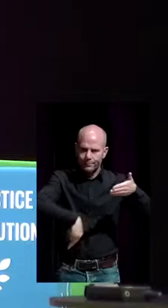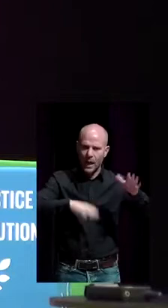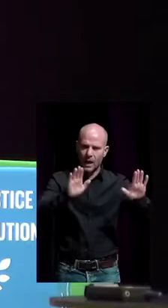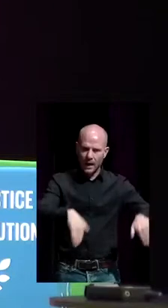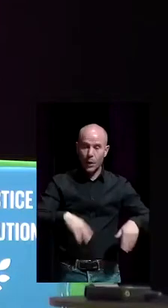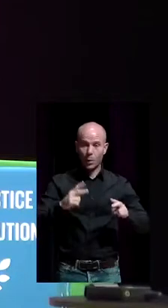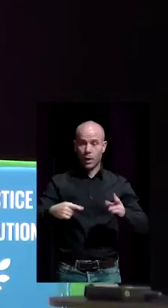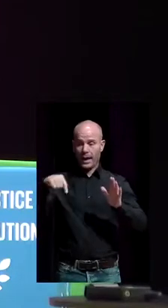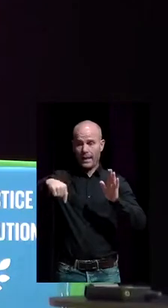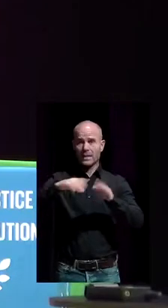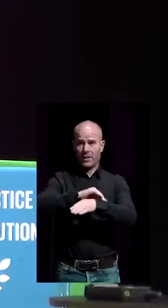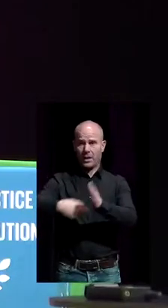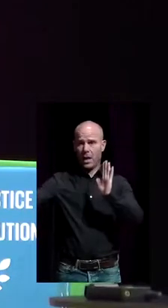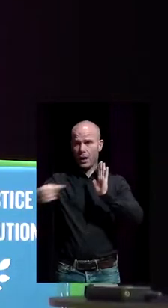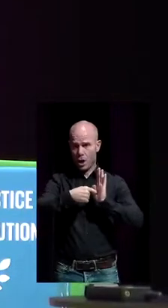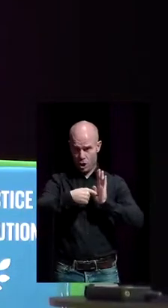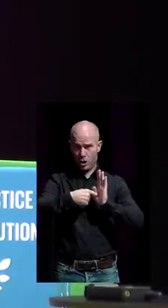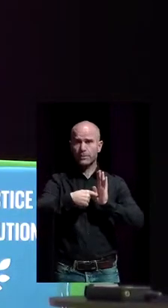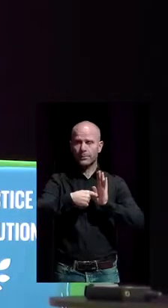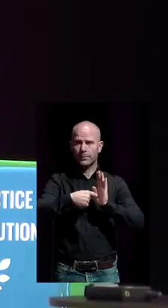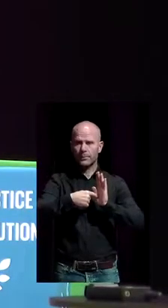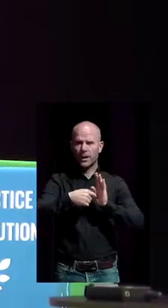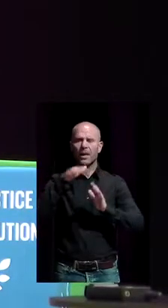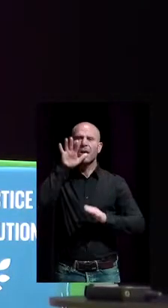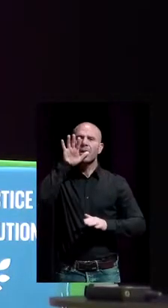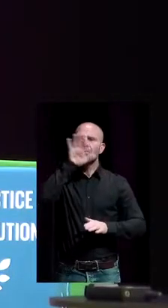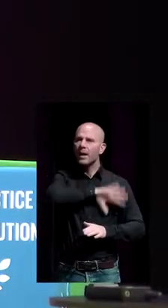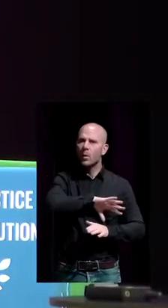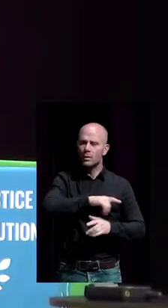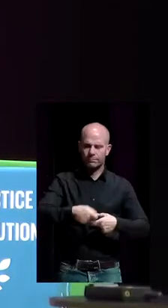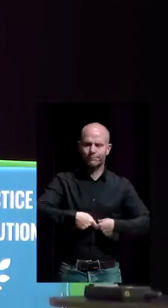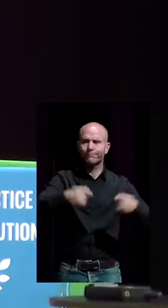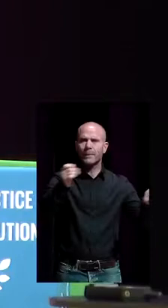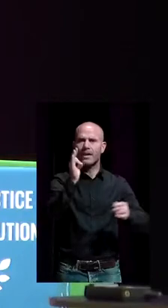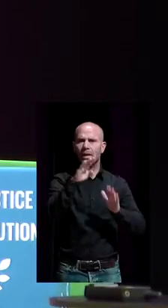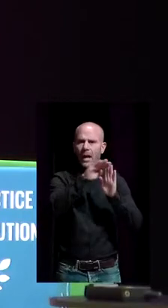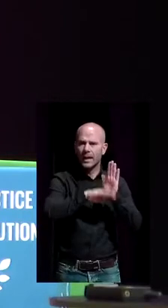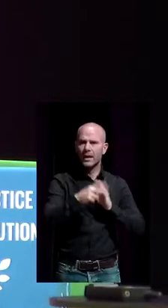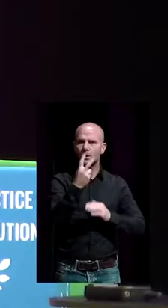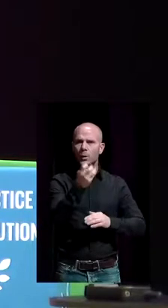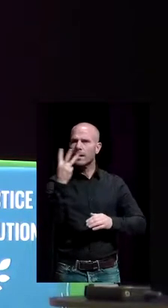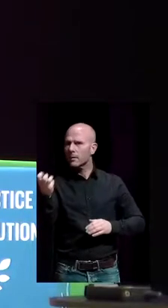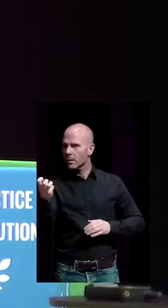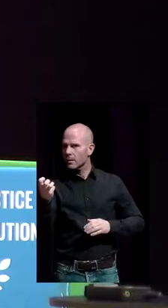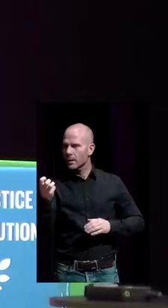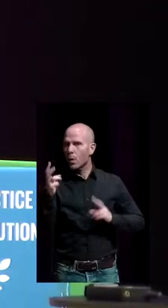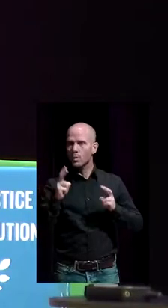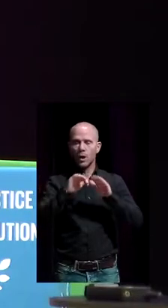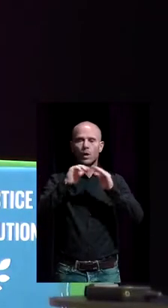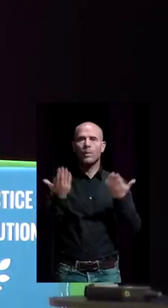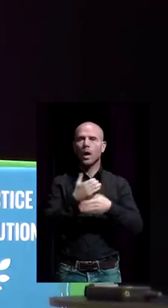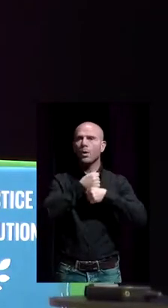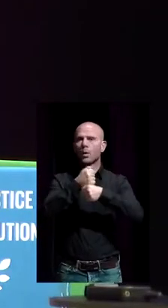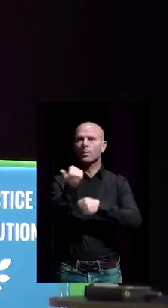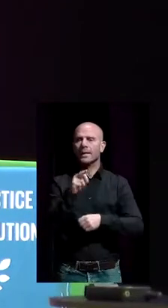lag här i Sverige. Och för 5 år sedan lanserade FN Agenda 2030 och de globala